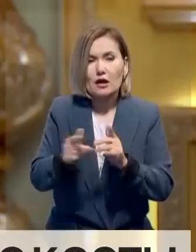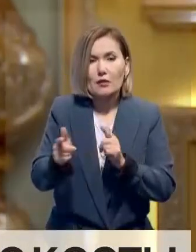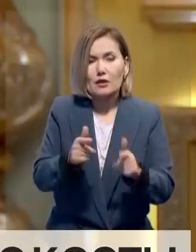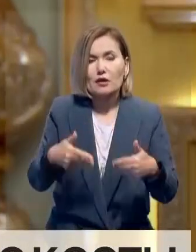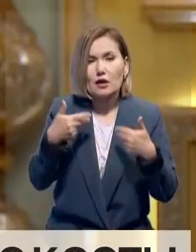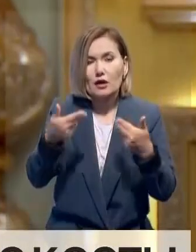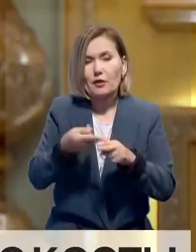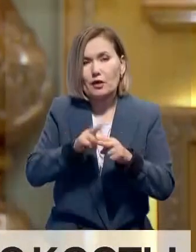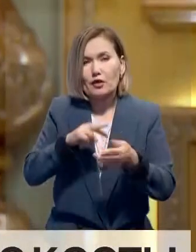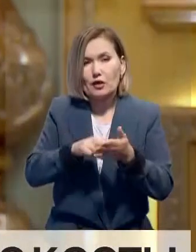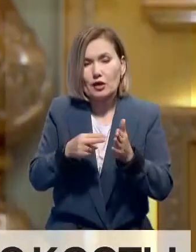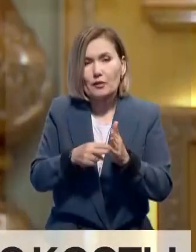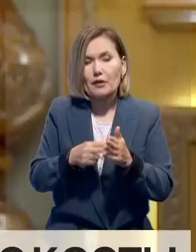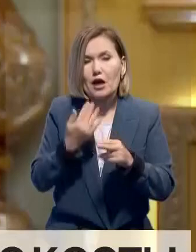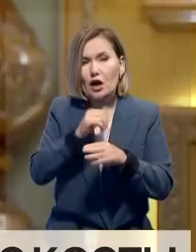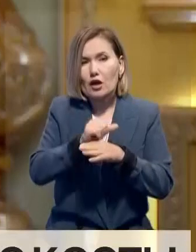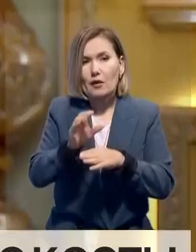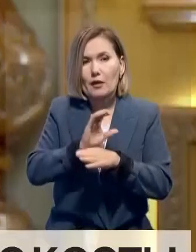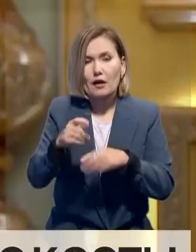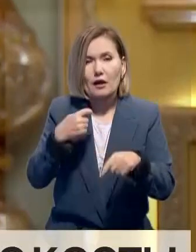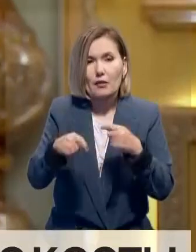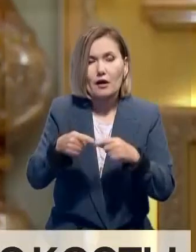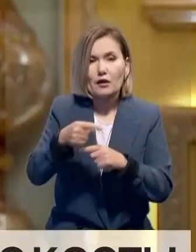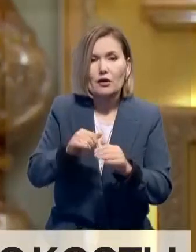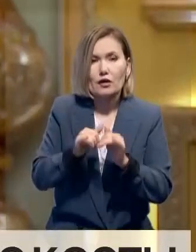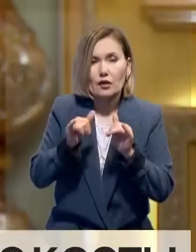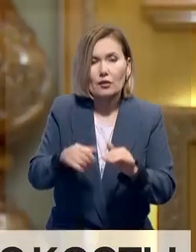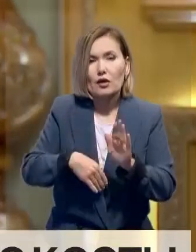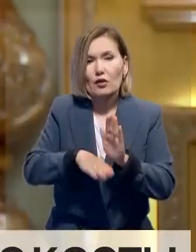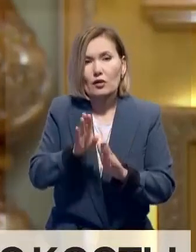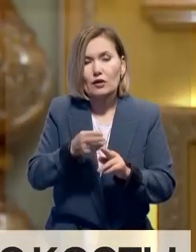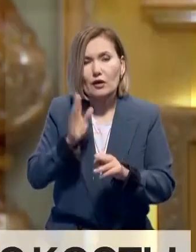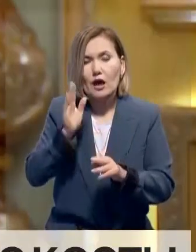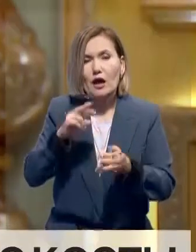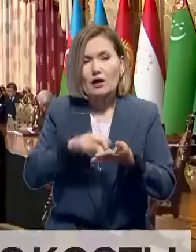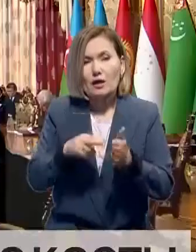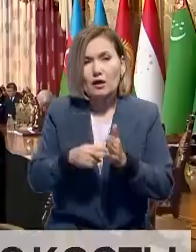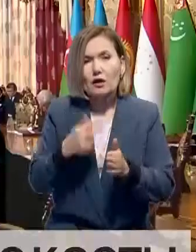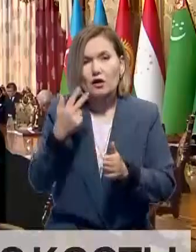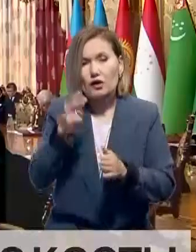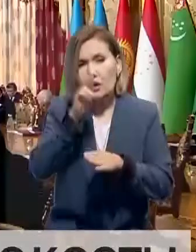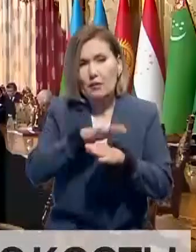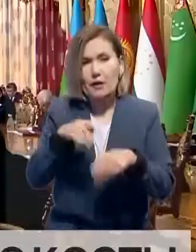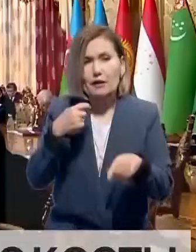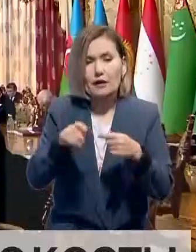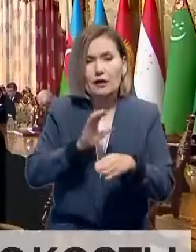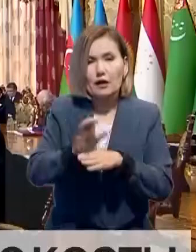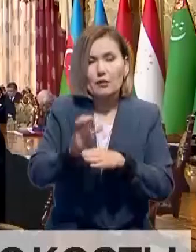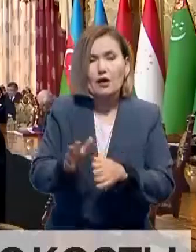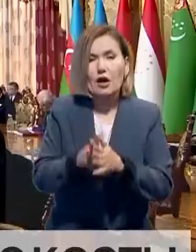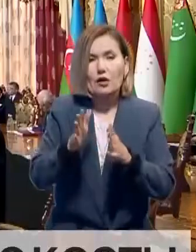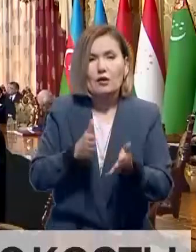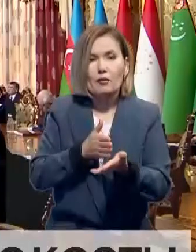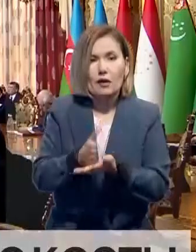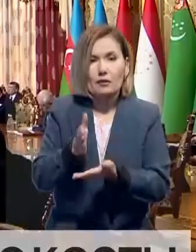ұсынамын. Бұл жоспар тауарлардың жекелеген түрлерін өндірудің тұйық циклін қалыптастырып, алдағы уақытта үшінші елдердің нарықтарына экспорттауға бағытталар